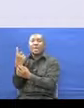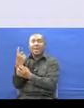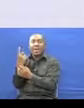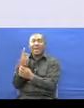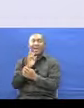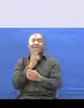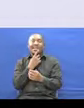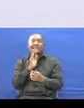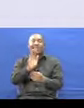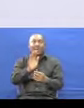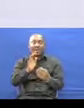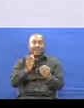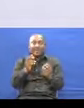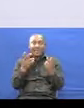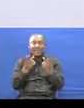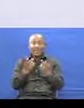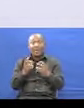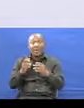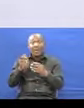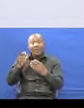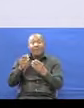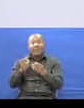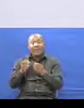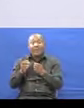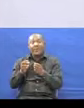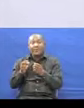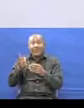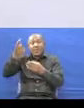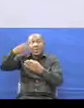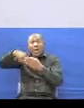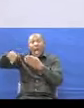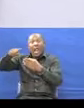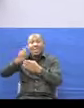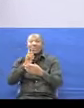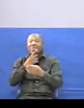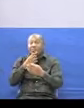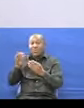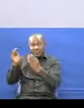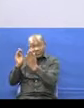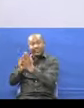Jibu lako pia litakuwa katika mfumo wa duara hivyo hivyo. Chora duara lingine hapo. Namna hii.